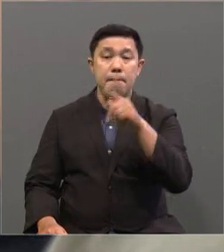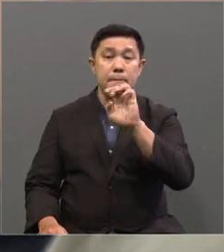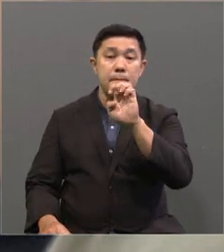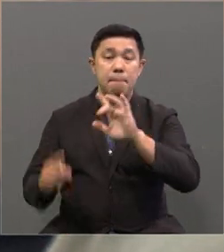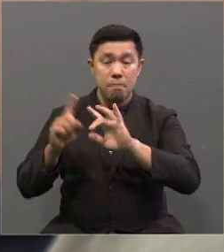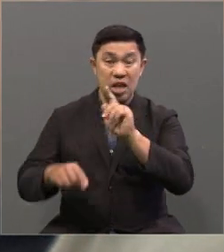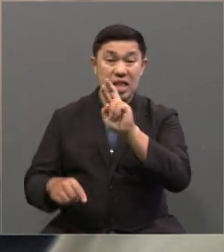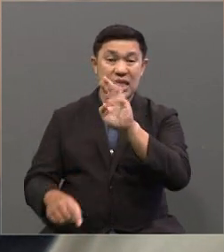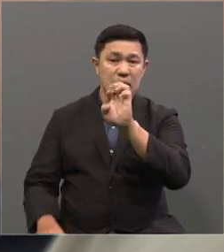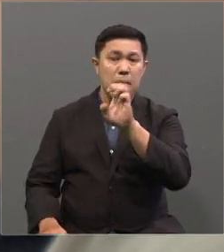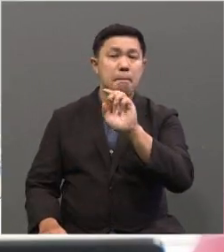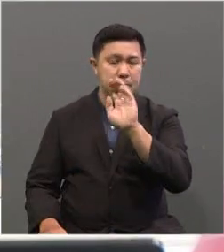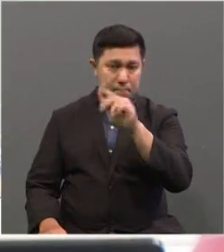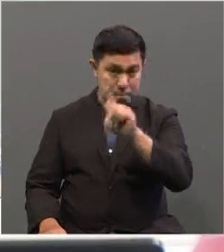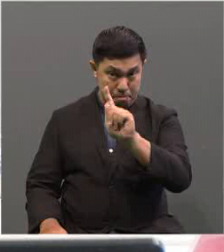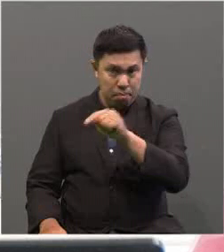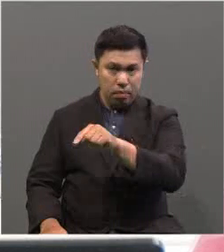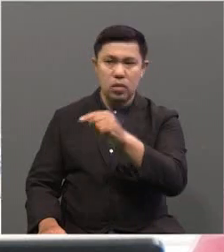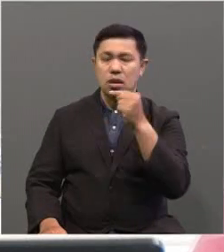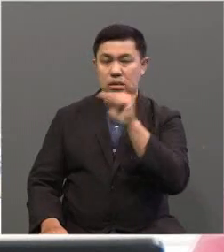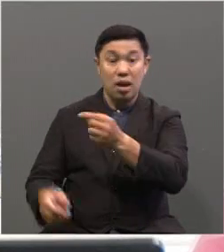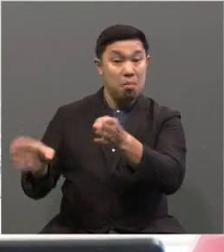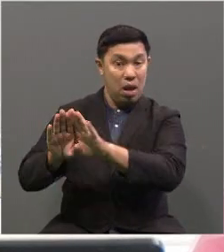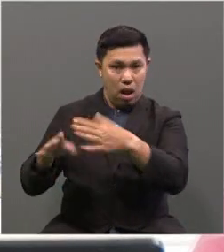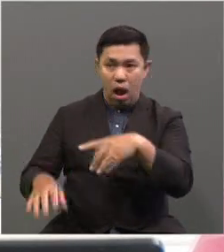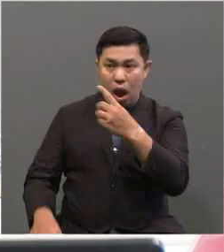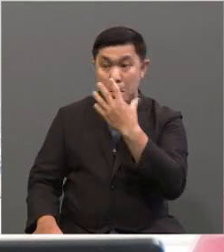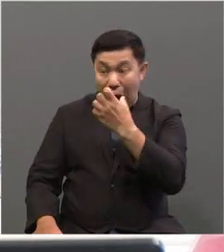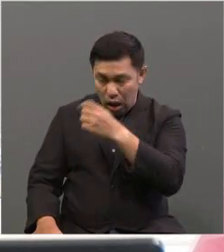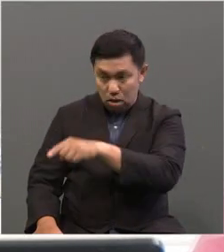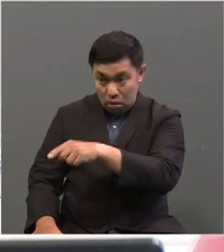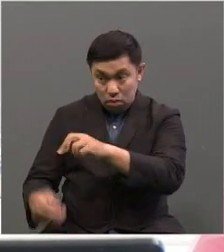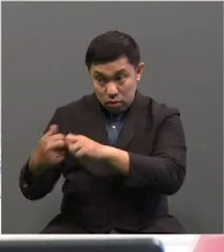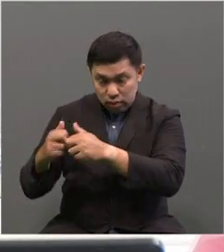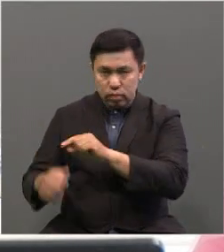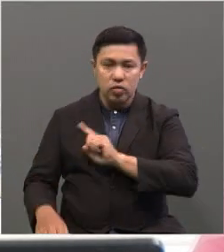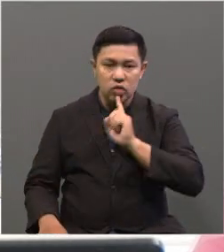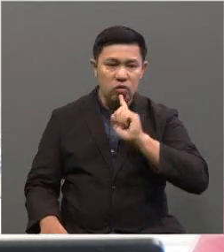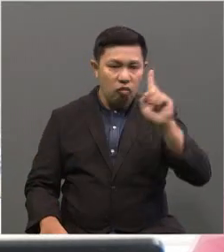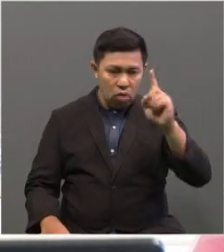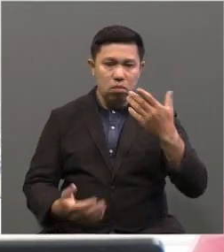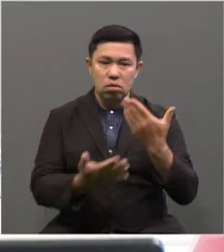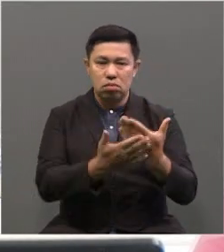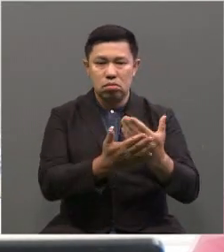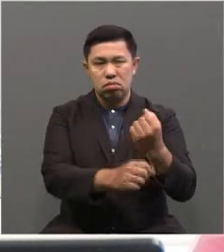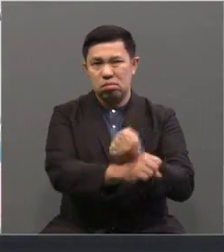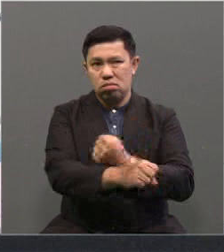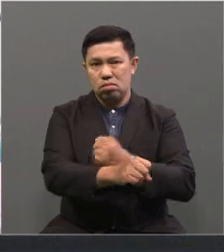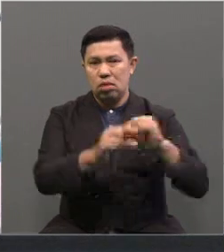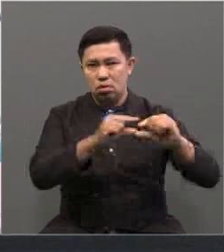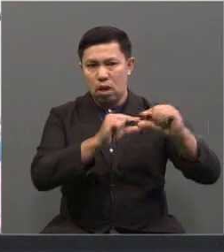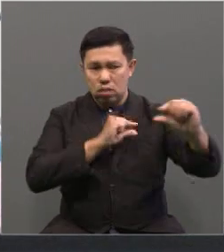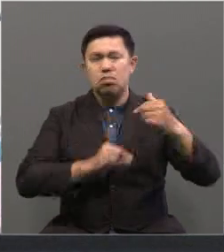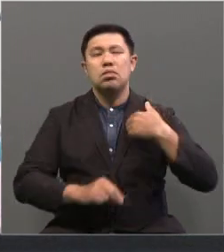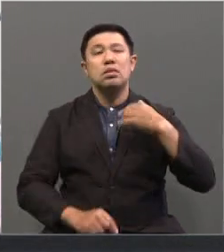แล้วนะคะใครที่เป็นผู้เสียหายก็เข้าไปติดต่อได้เพิ่มเติมนะเผื่อจะได้รับการเยียวยาช่วยเหลือชดเช